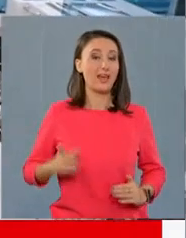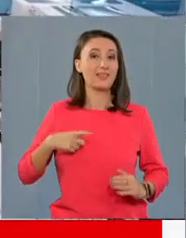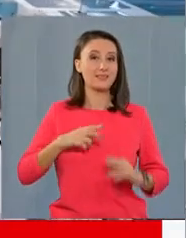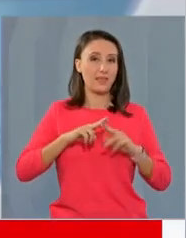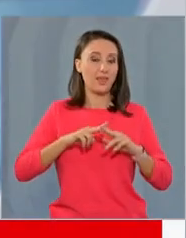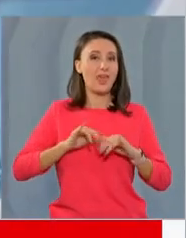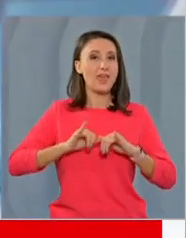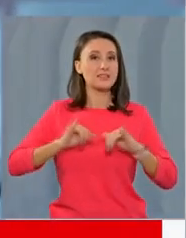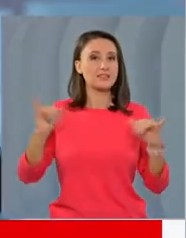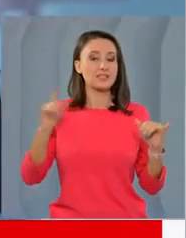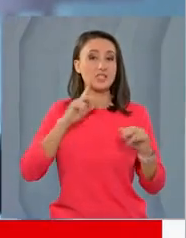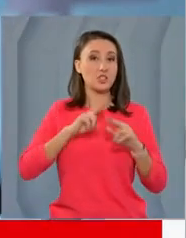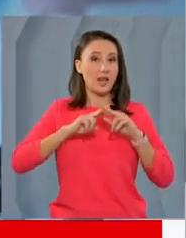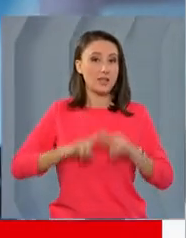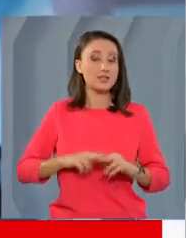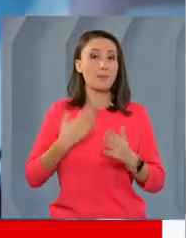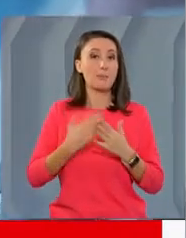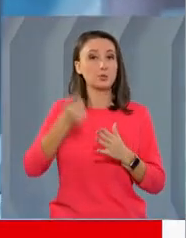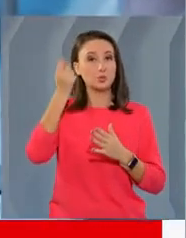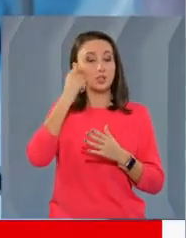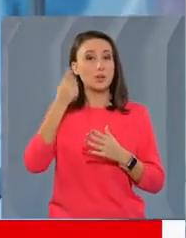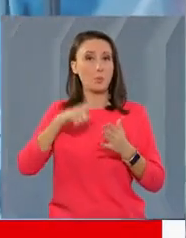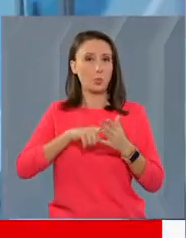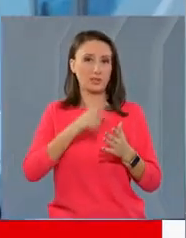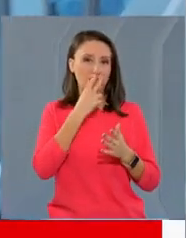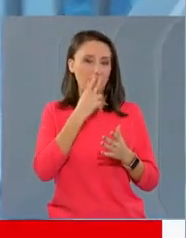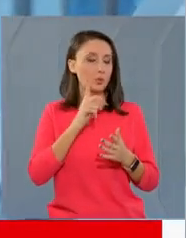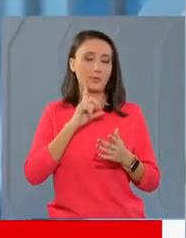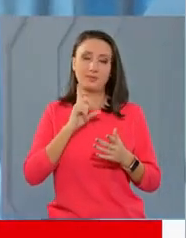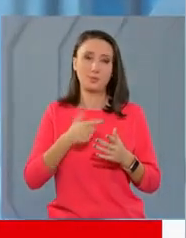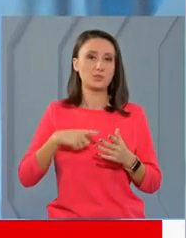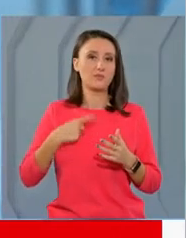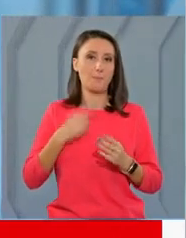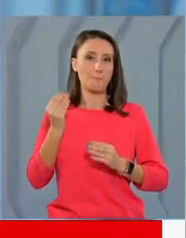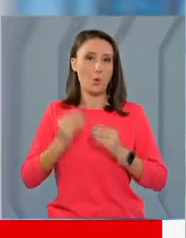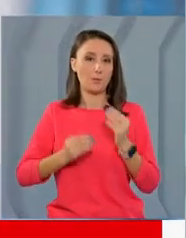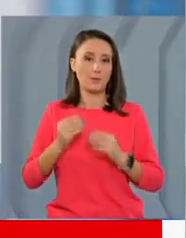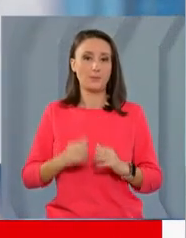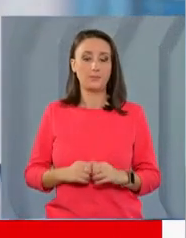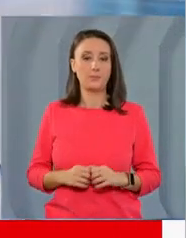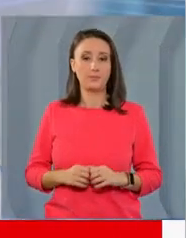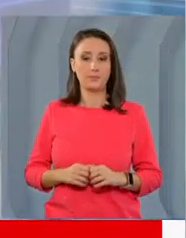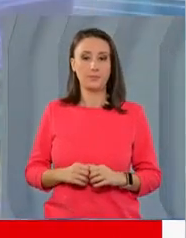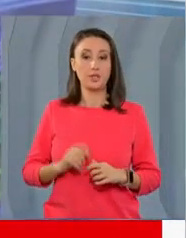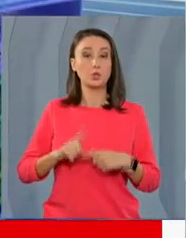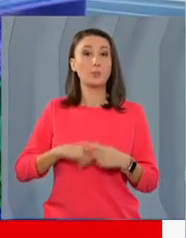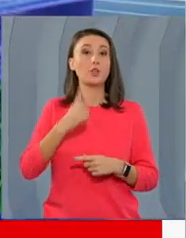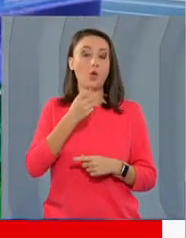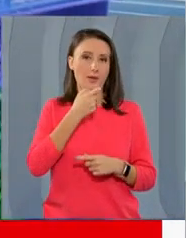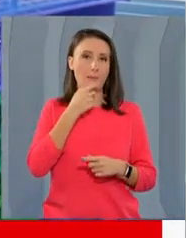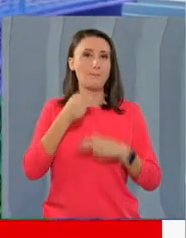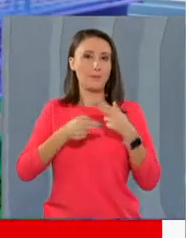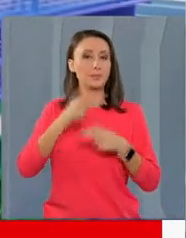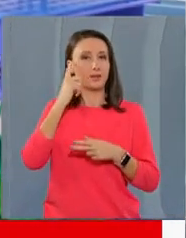în rândul cetățenilor, încât din acest punct de vedere nu ar trebui să mai fie probleme. Iar doamna Moraru, după 2 ani de pandemie, cred